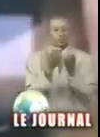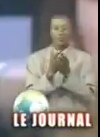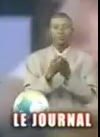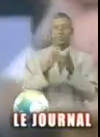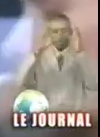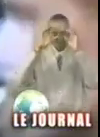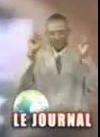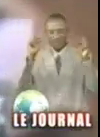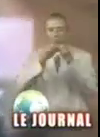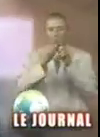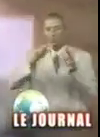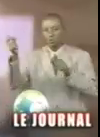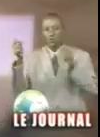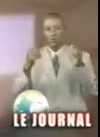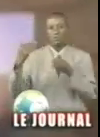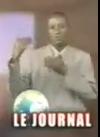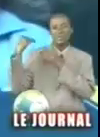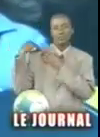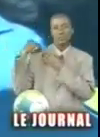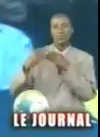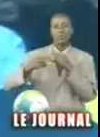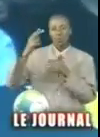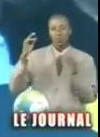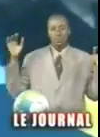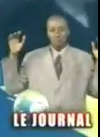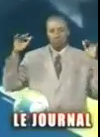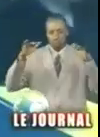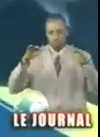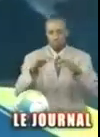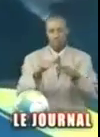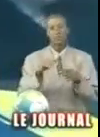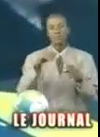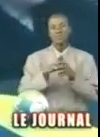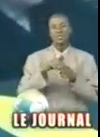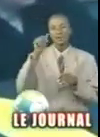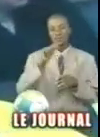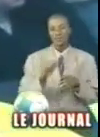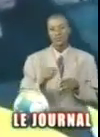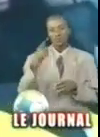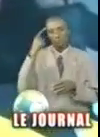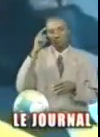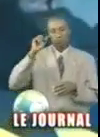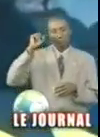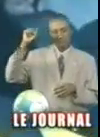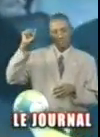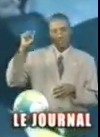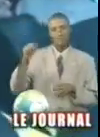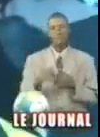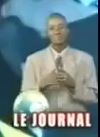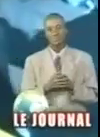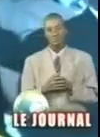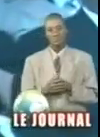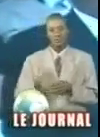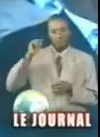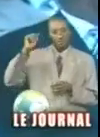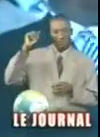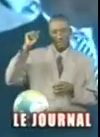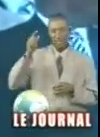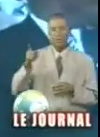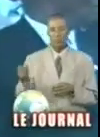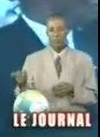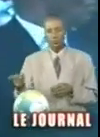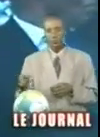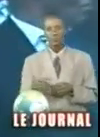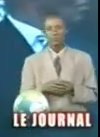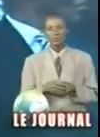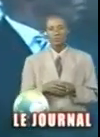personnalités présente à cette cérémonie en l'honneur de Mandela. Prisonnier politique le plus célèbre au monde, Nelson Mandela a